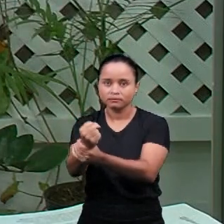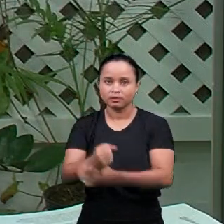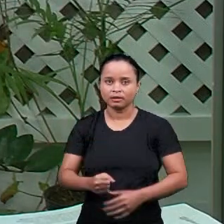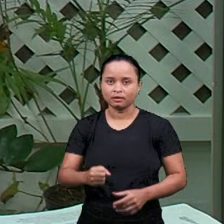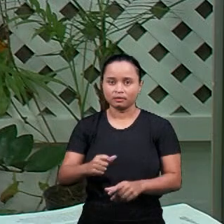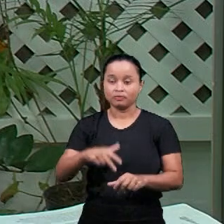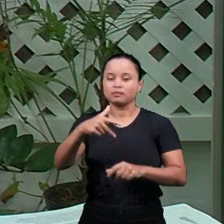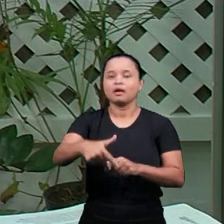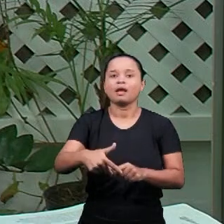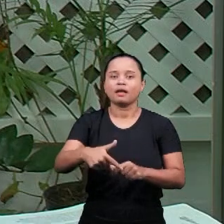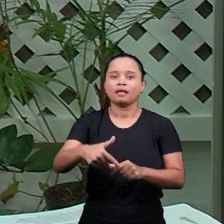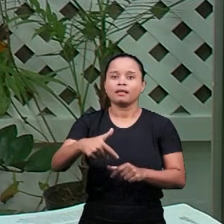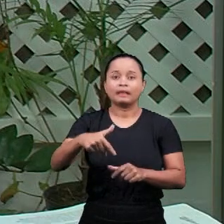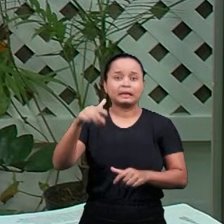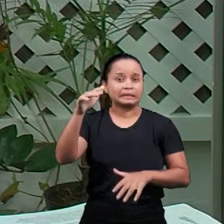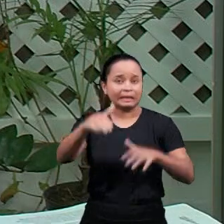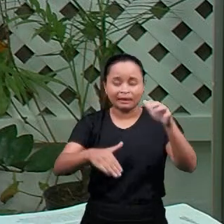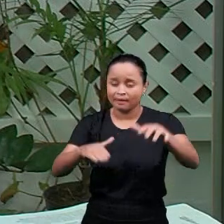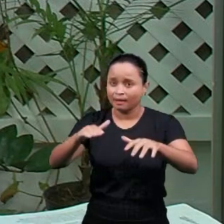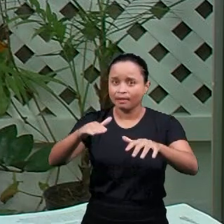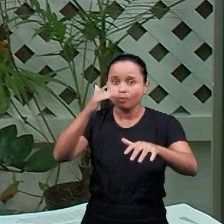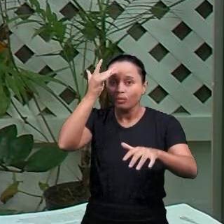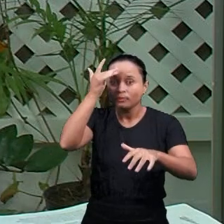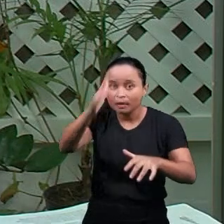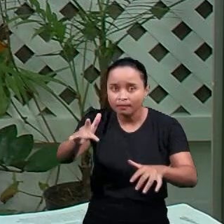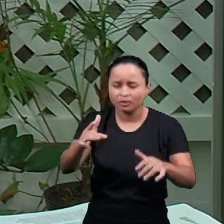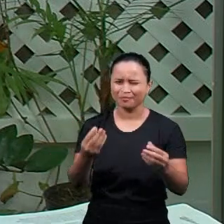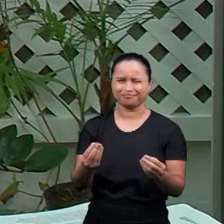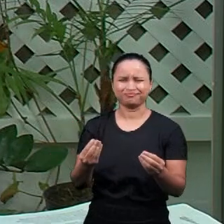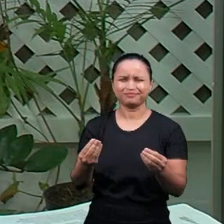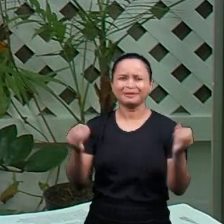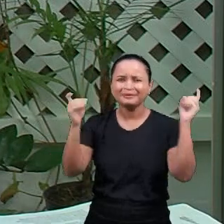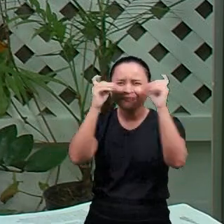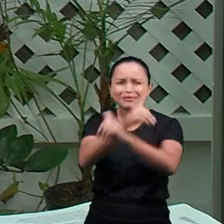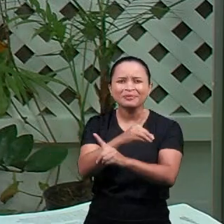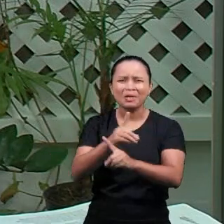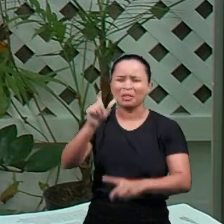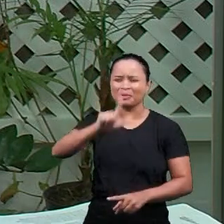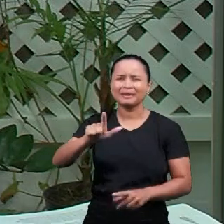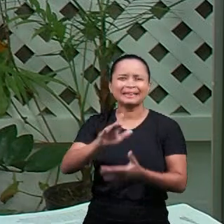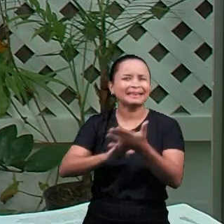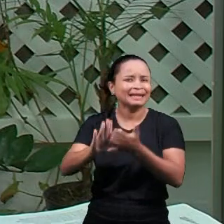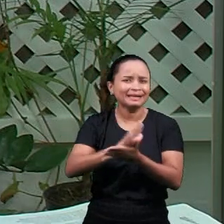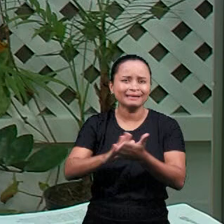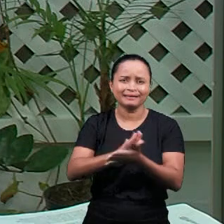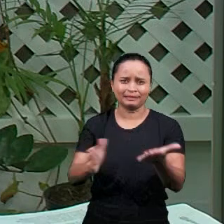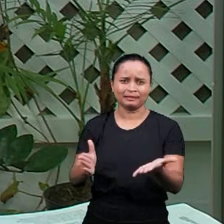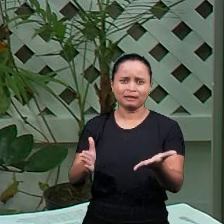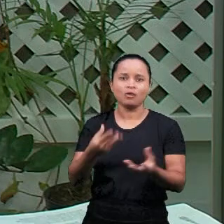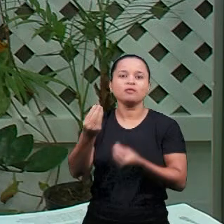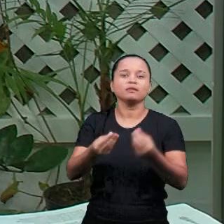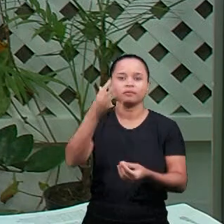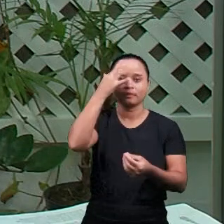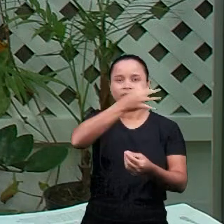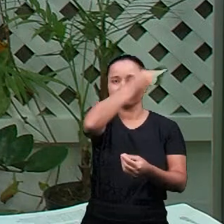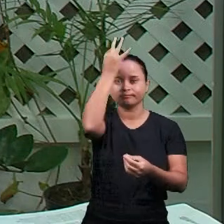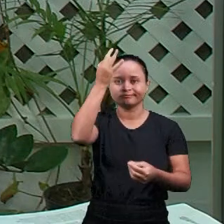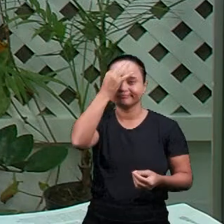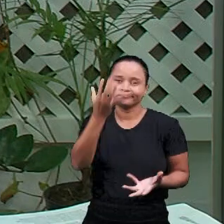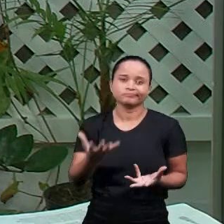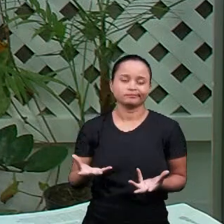sauvé déjà. Ce point n'est même pas logique, n'a pas de logique, et moins encore de